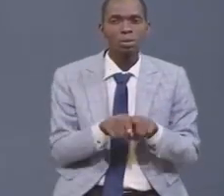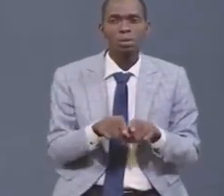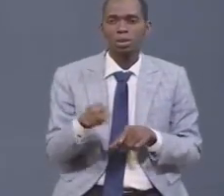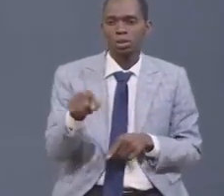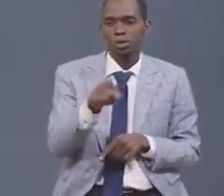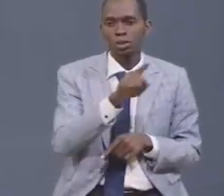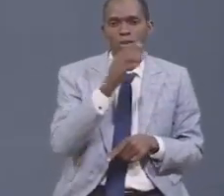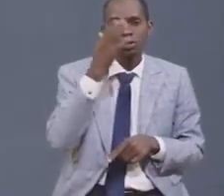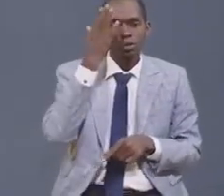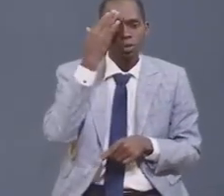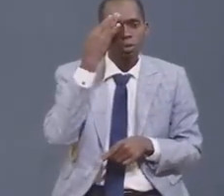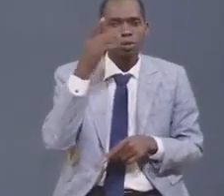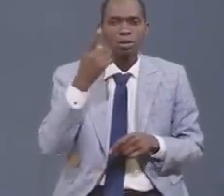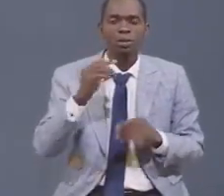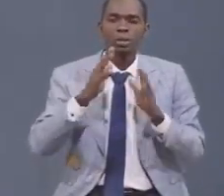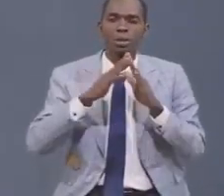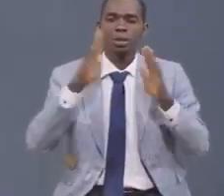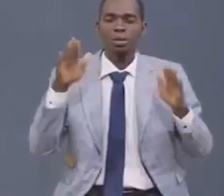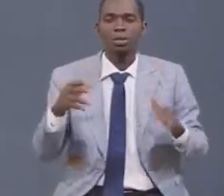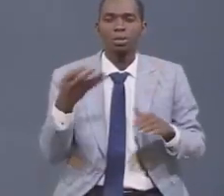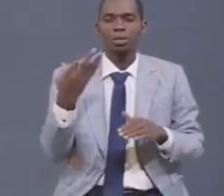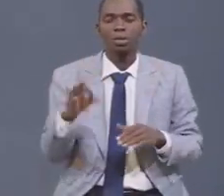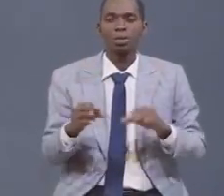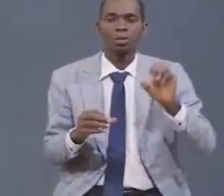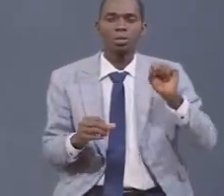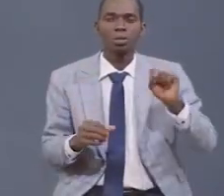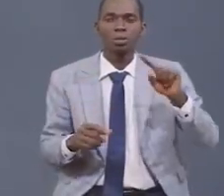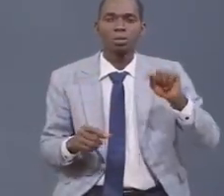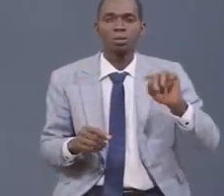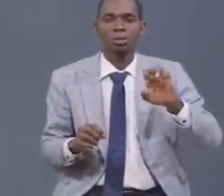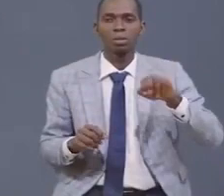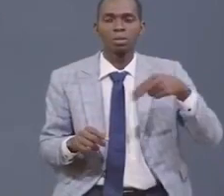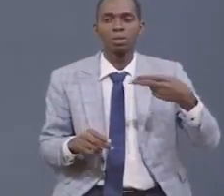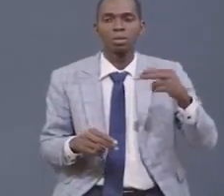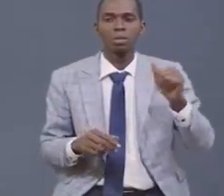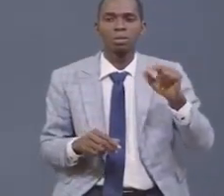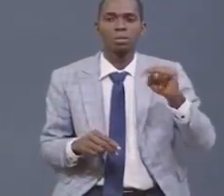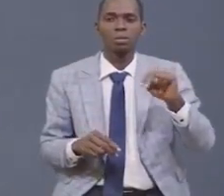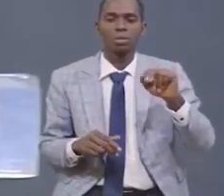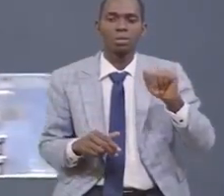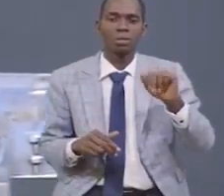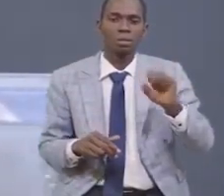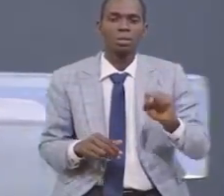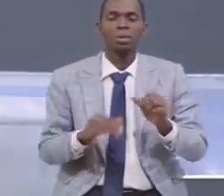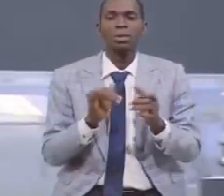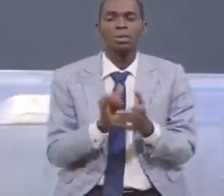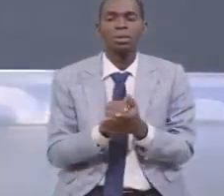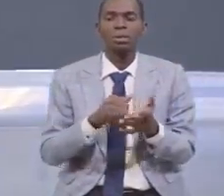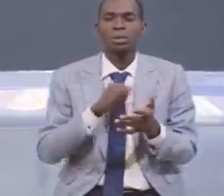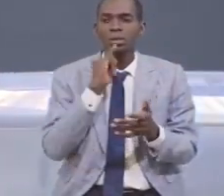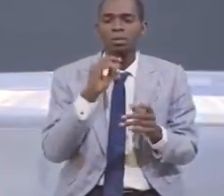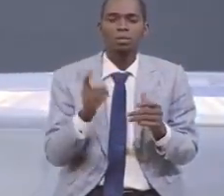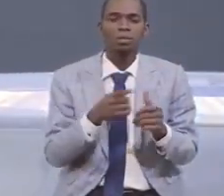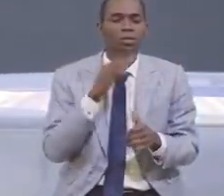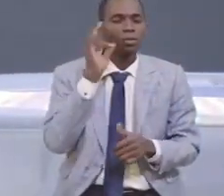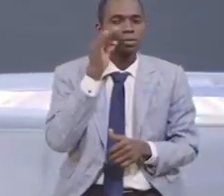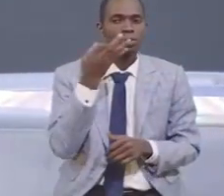నో ది హౌస్ ఆఫ్ స్టెఫనస్ దట్ ఇట్ టేస్ ద ఫస్ట్ ఫ్రూట్స్ ఆఫ్ అకయా అండ్ దట్